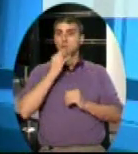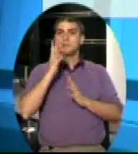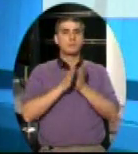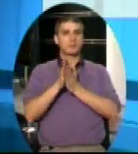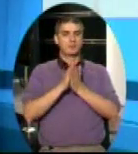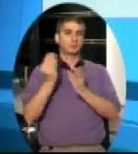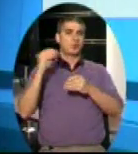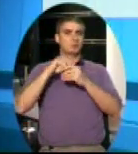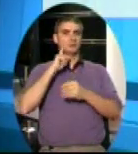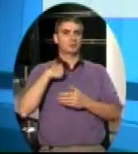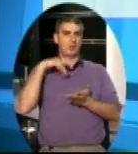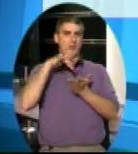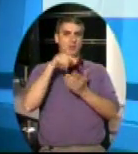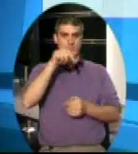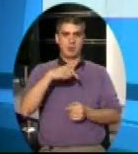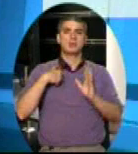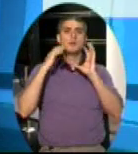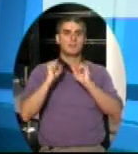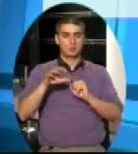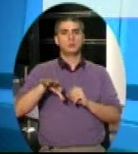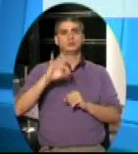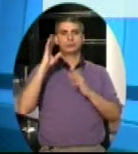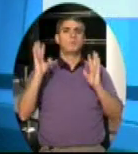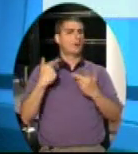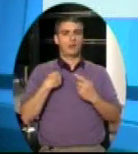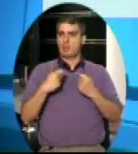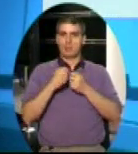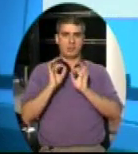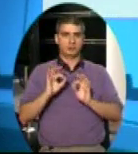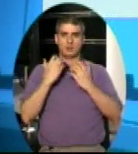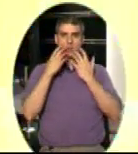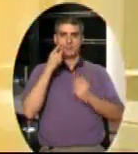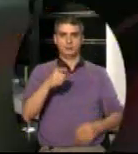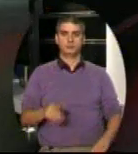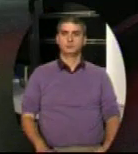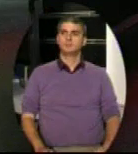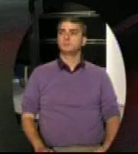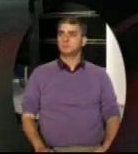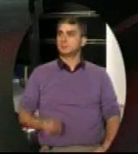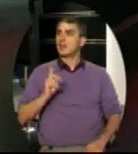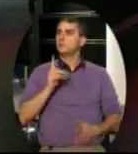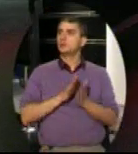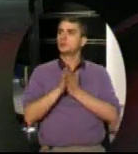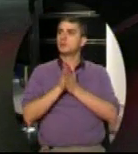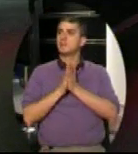המוטיבציה לשרבב את שמי לכאן. אני בטוח שיתברר במהרה שאין לי שום קשר לפרשה הזאת. למי יש